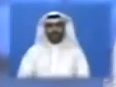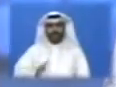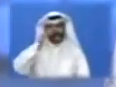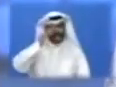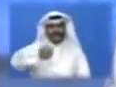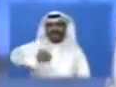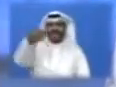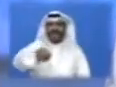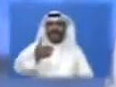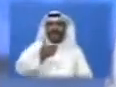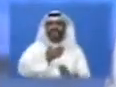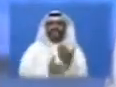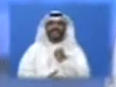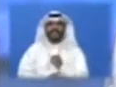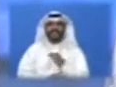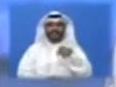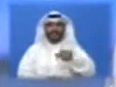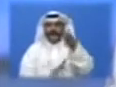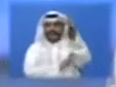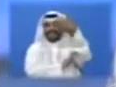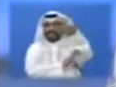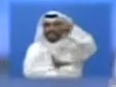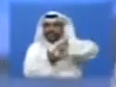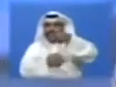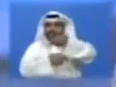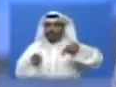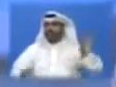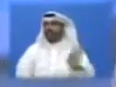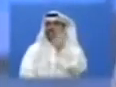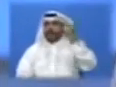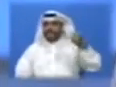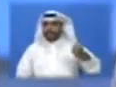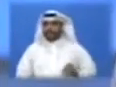أهلا بكم من جديد. أقامت سفارة دولة الكويت